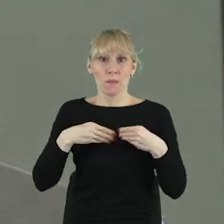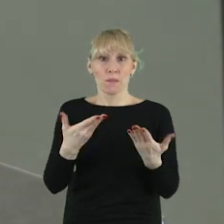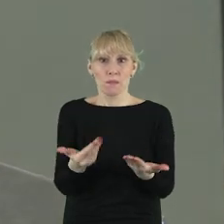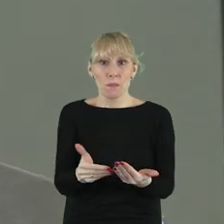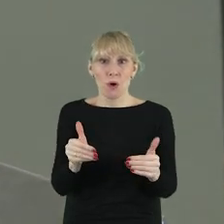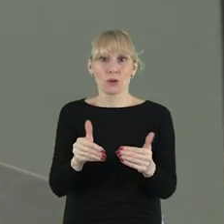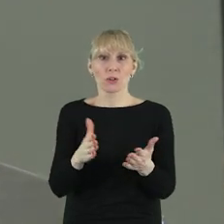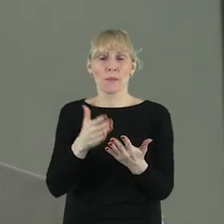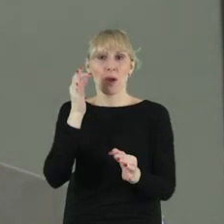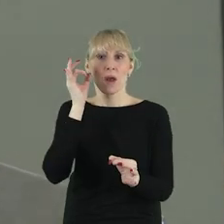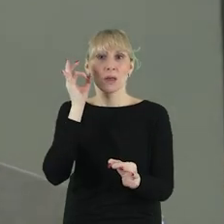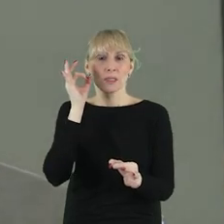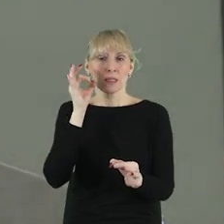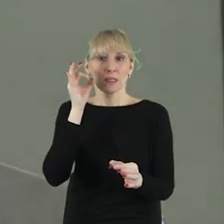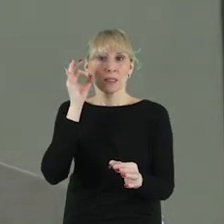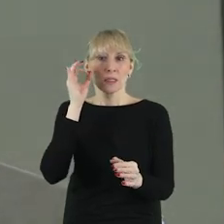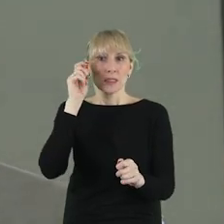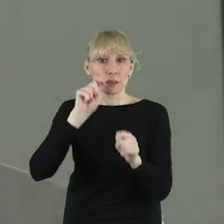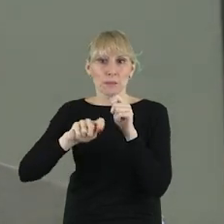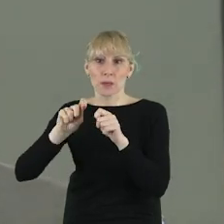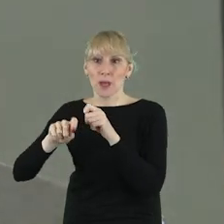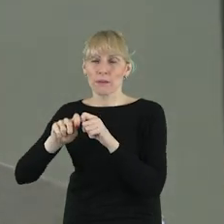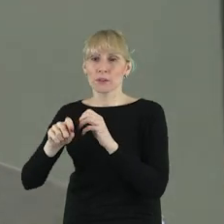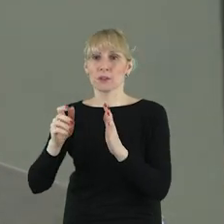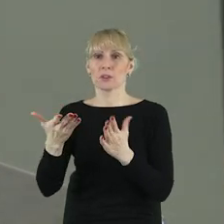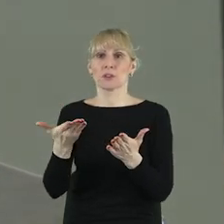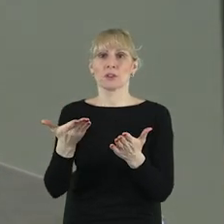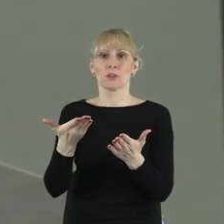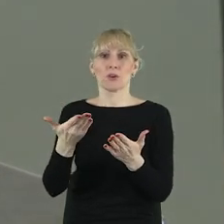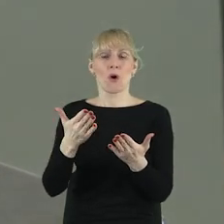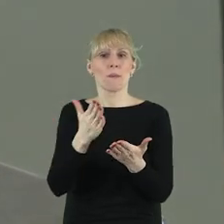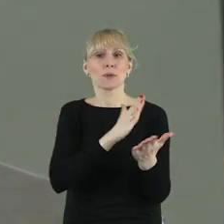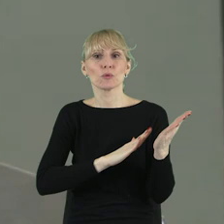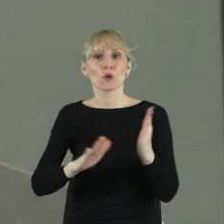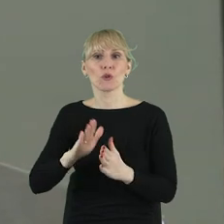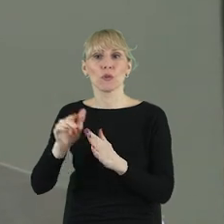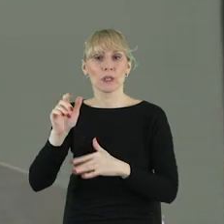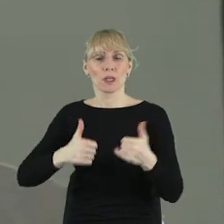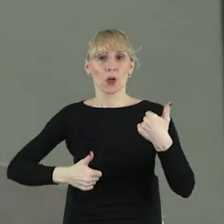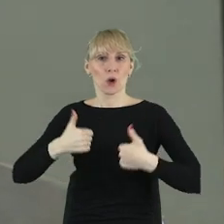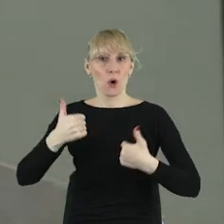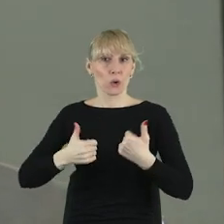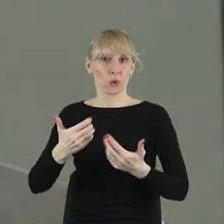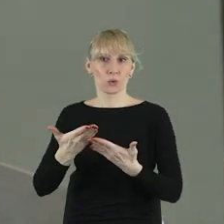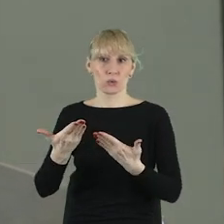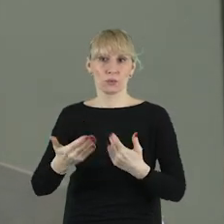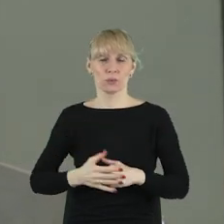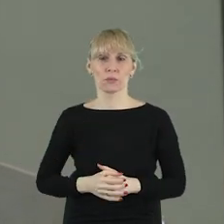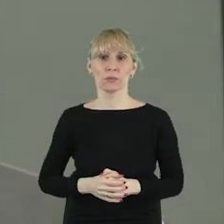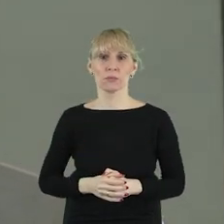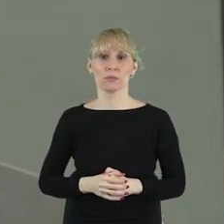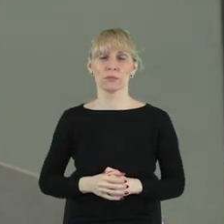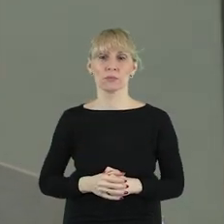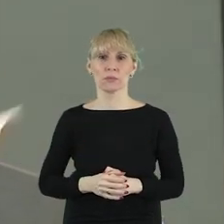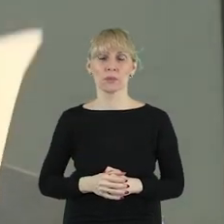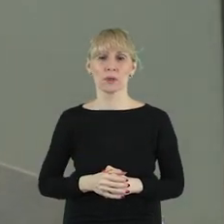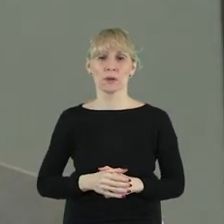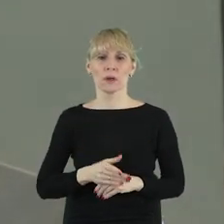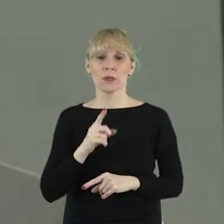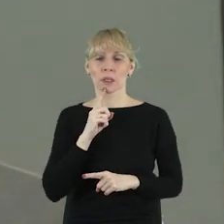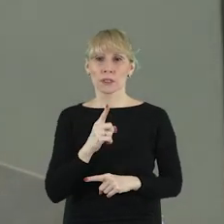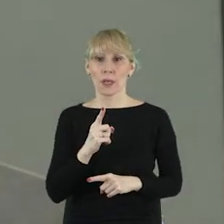są tym zainteresowani, ocenić prawidłowość przygotowania się do tego konkursu i jego przeprowadzenia. Jeśli nie mieliby Państwo niczego do